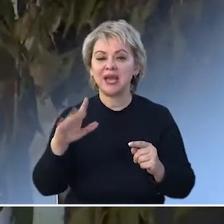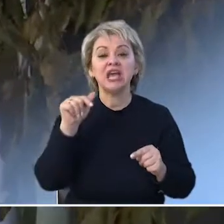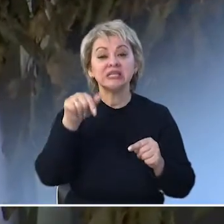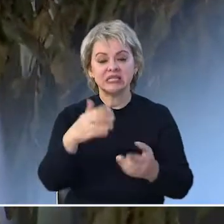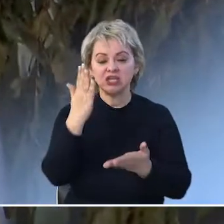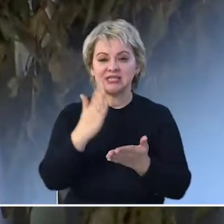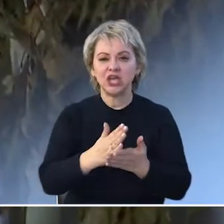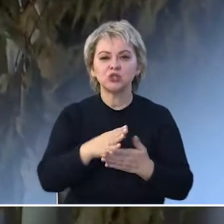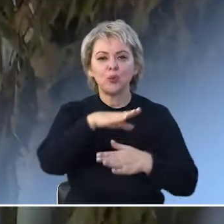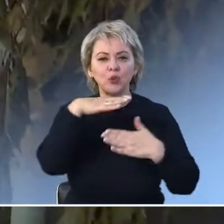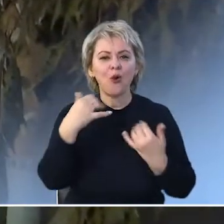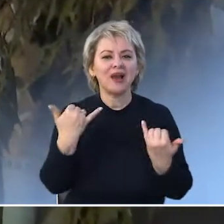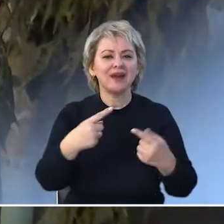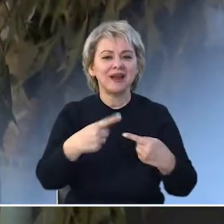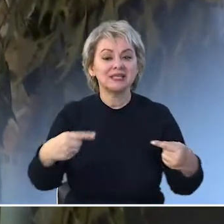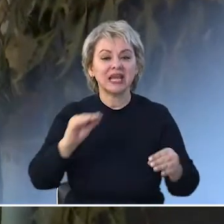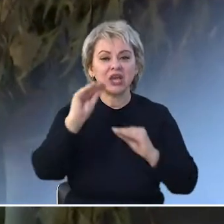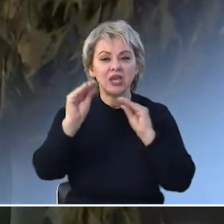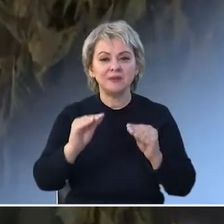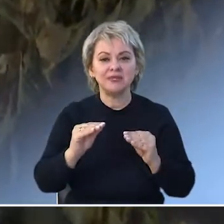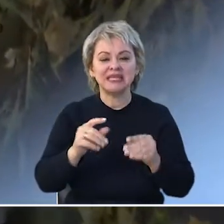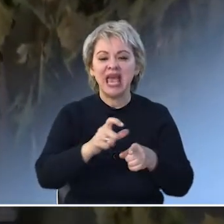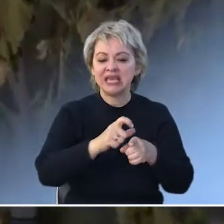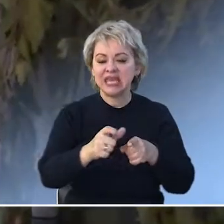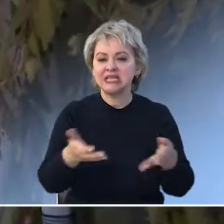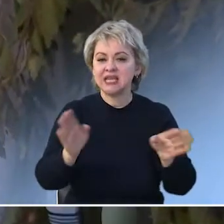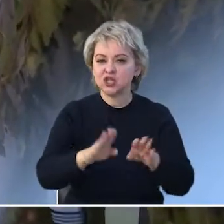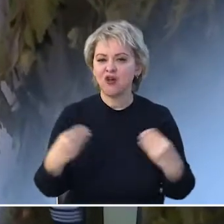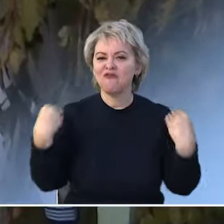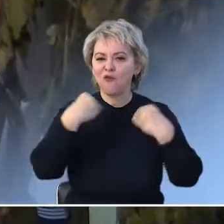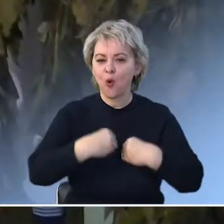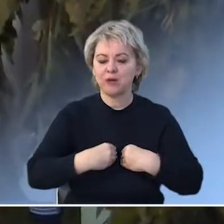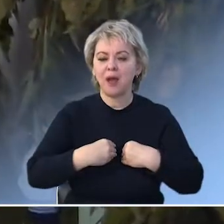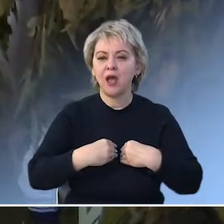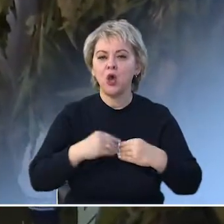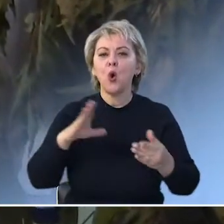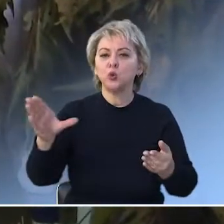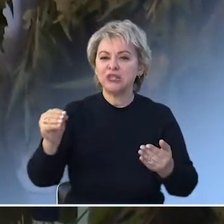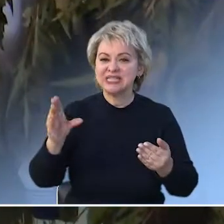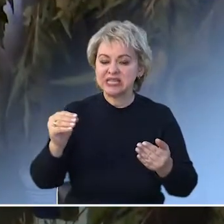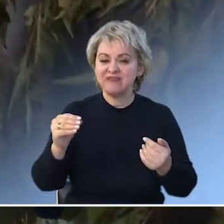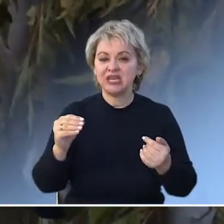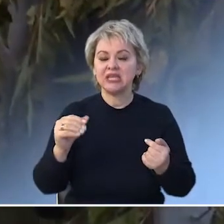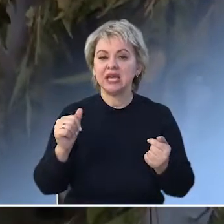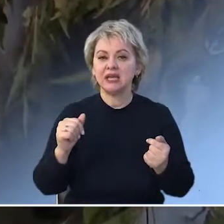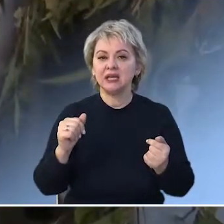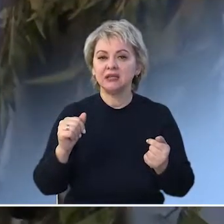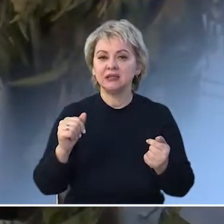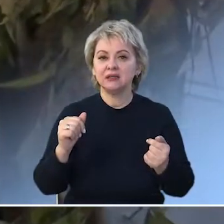41-45. И, конечно, здесь есть масса невероятных экспонатов. Стрельные гильзы, форма, удостоверения,